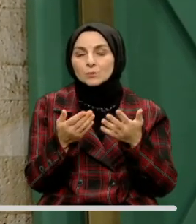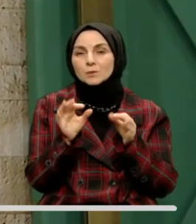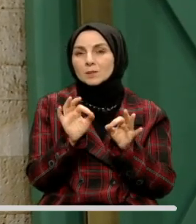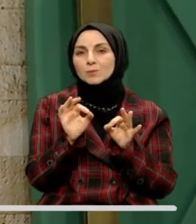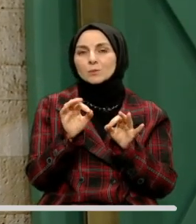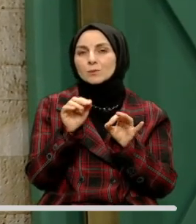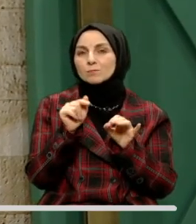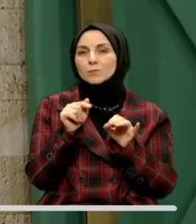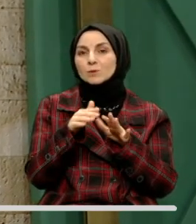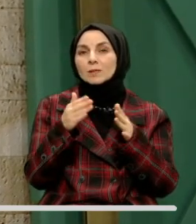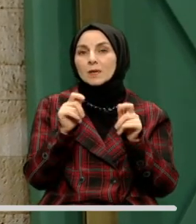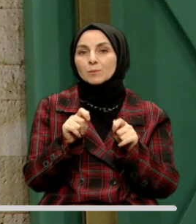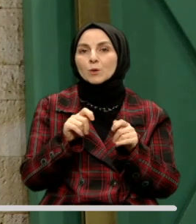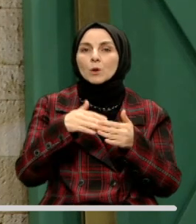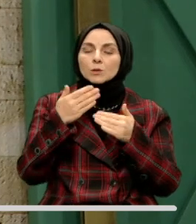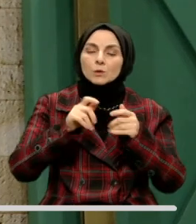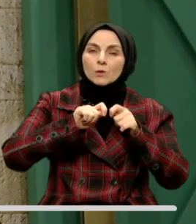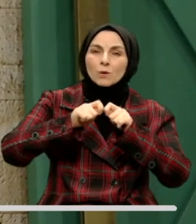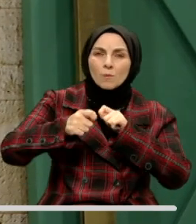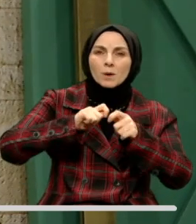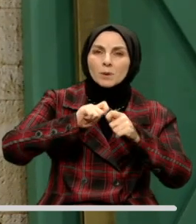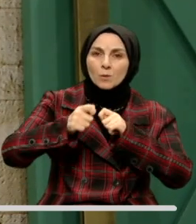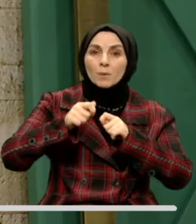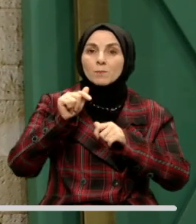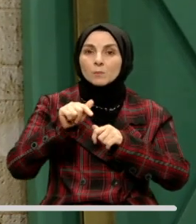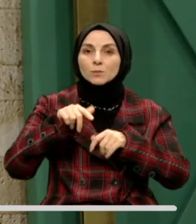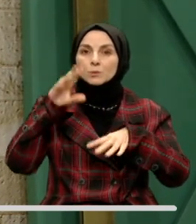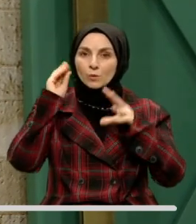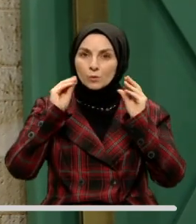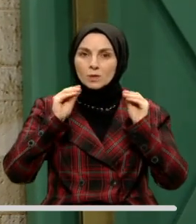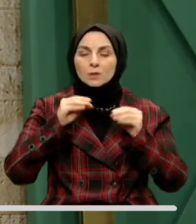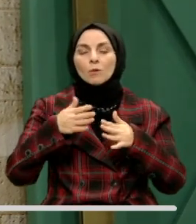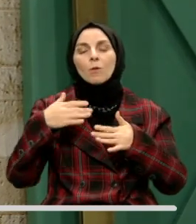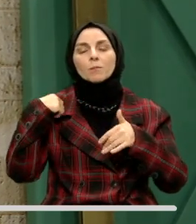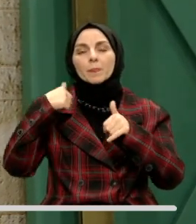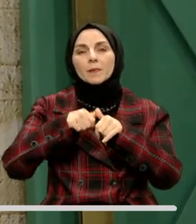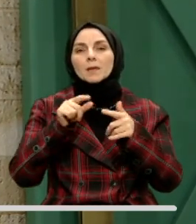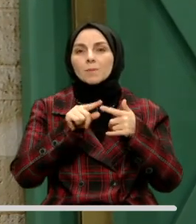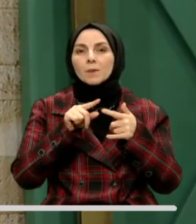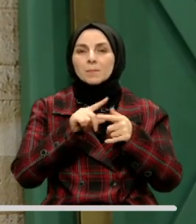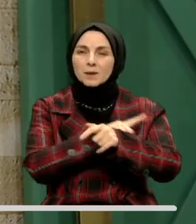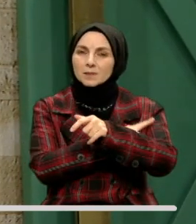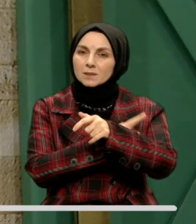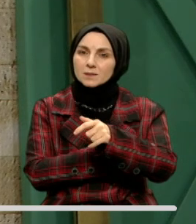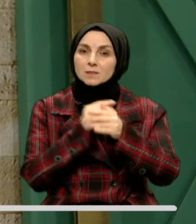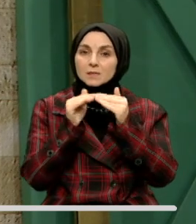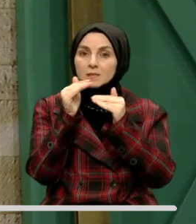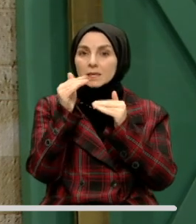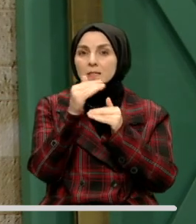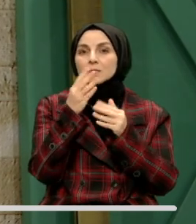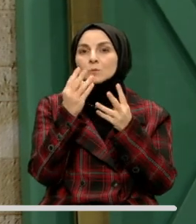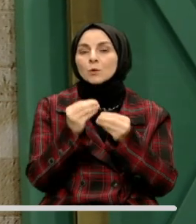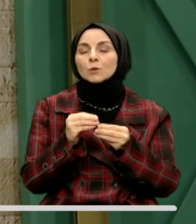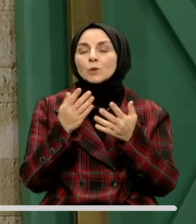onu ne yapıyor? Sonra koparmayı. Koparma yine kasları gelişiyor. Kopardıkça hadi bakalım biz bunu bir